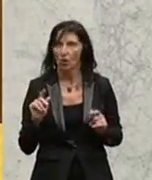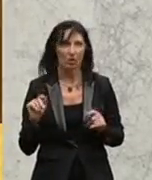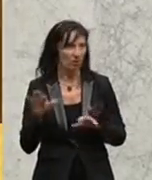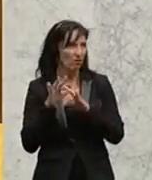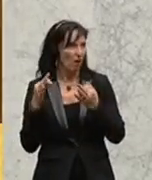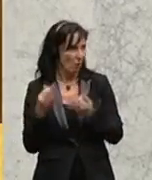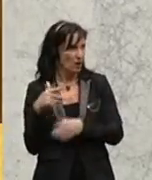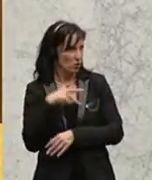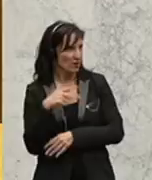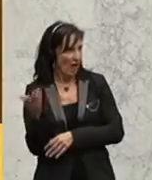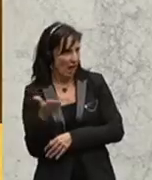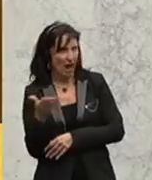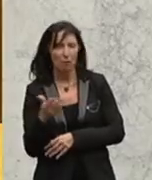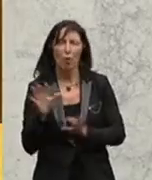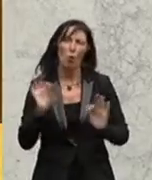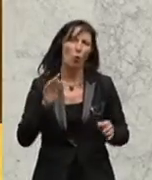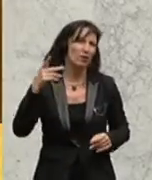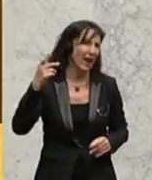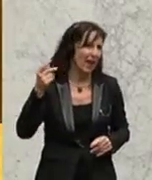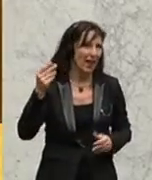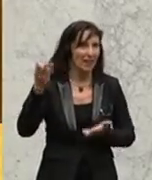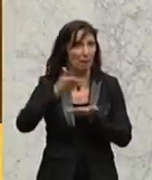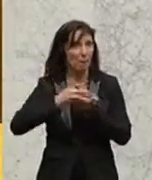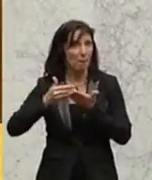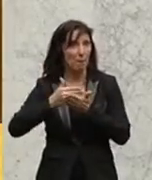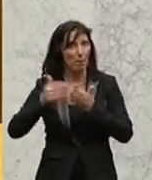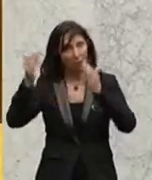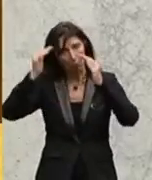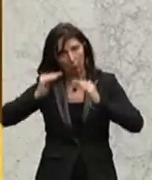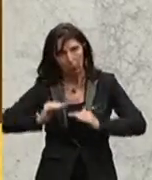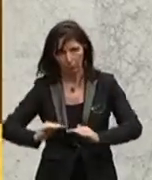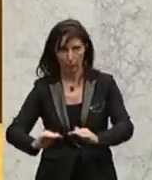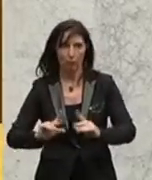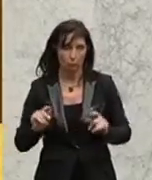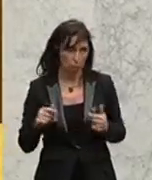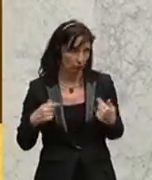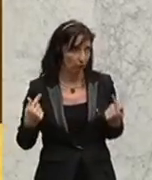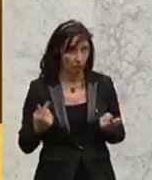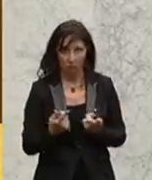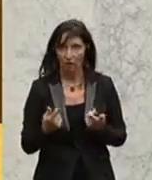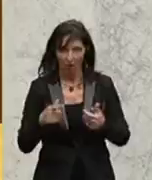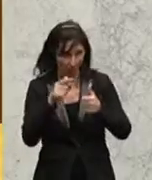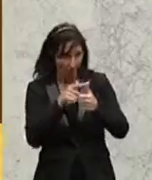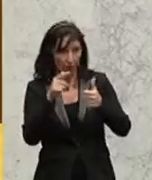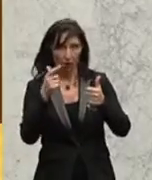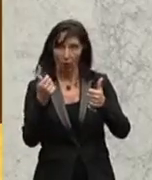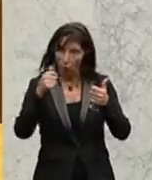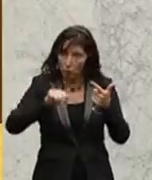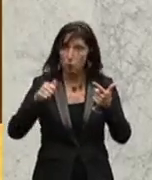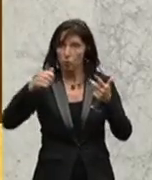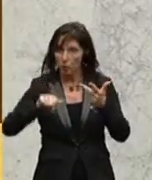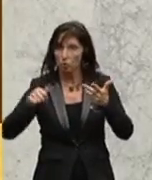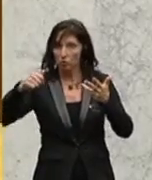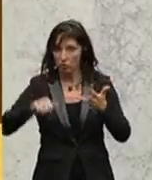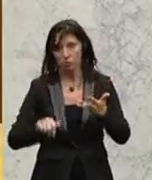Schicht, ein niedriges Bildungsniveau der Eltern. Und da sind wir gefordert, weil wenn es zu einer Häufung dieser Faktoren kommt, kann es